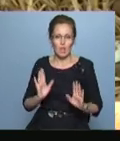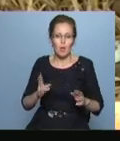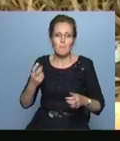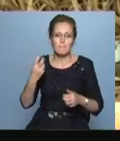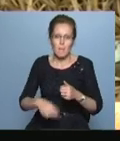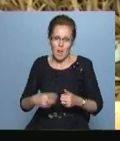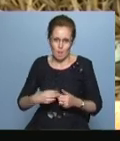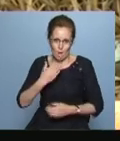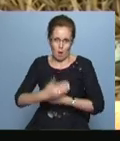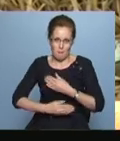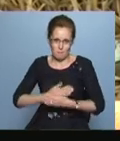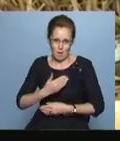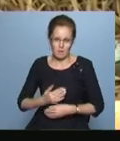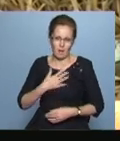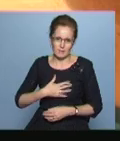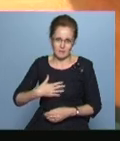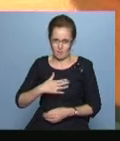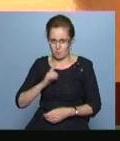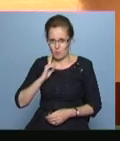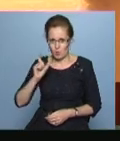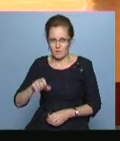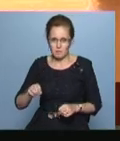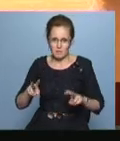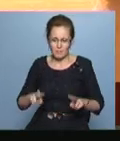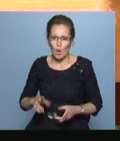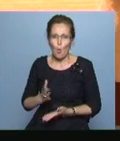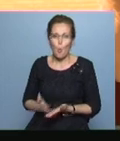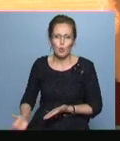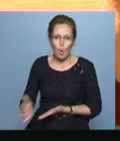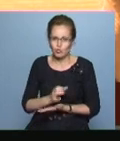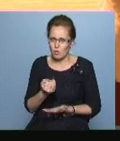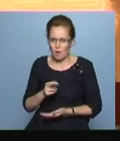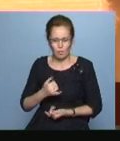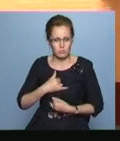комбайна расстраивает молодого специалиста. Урожая нету.